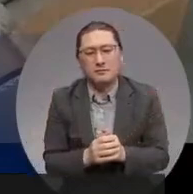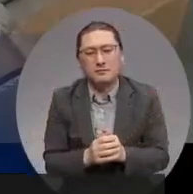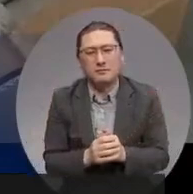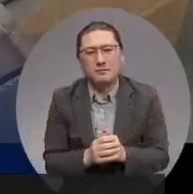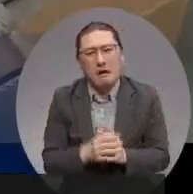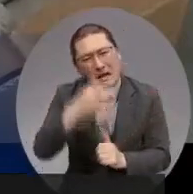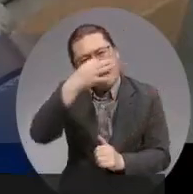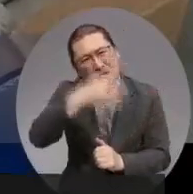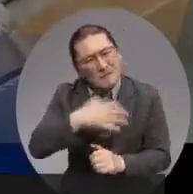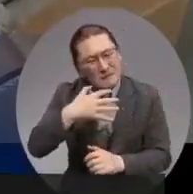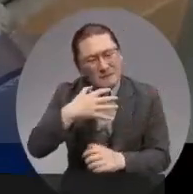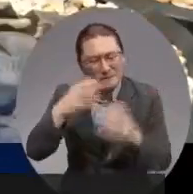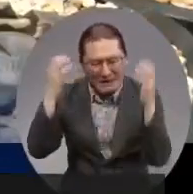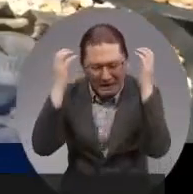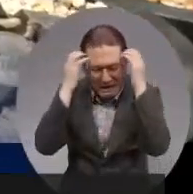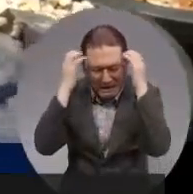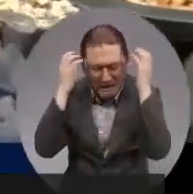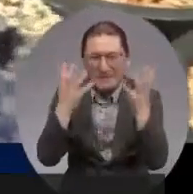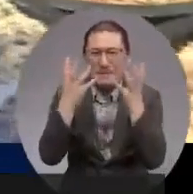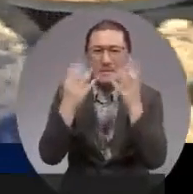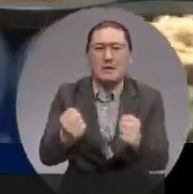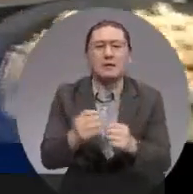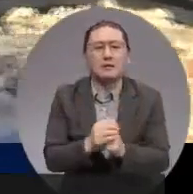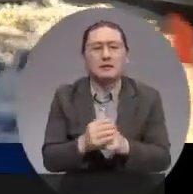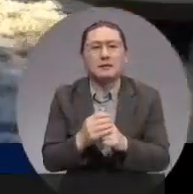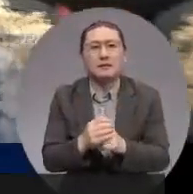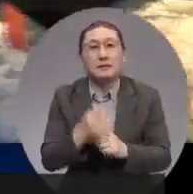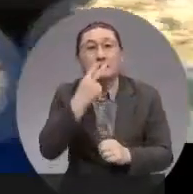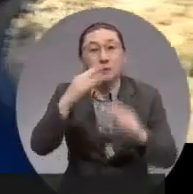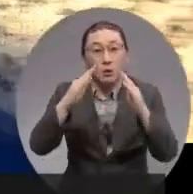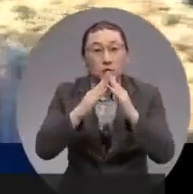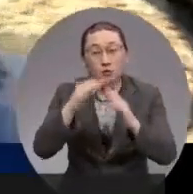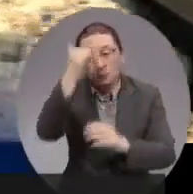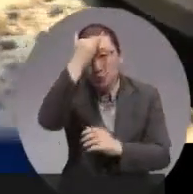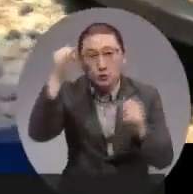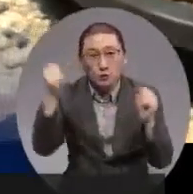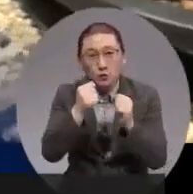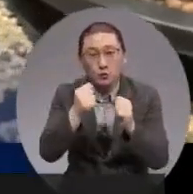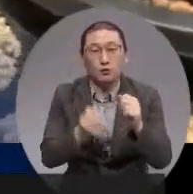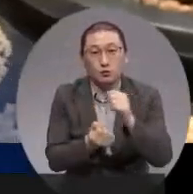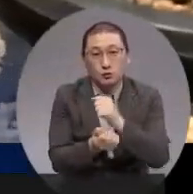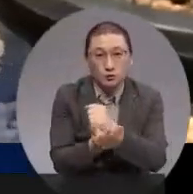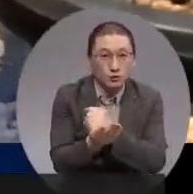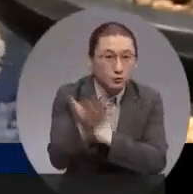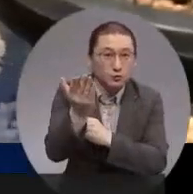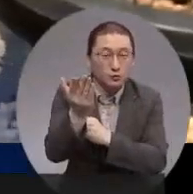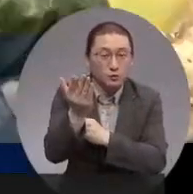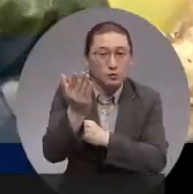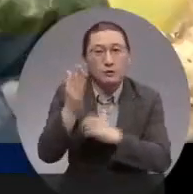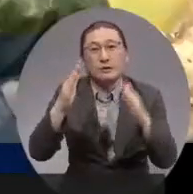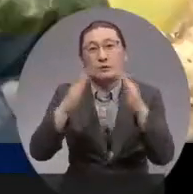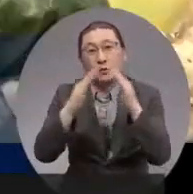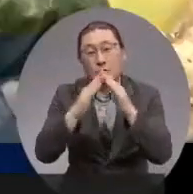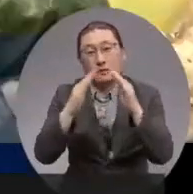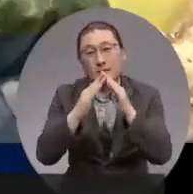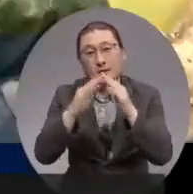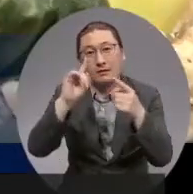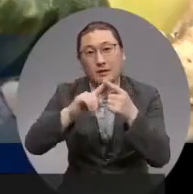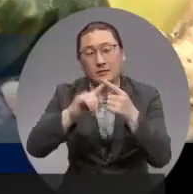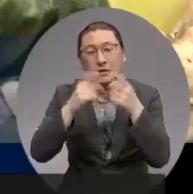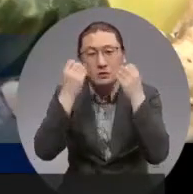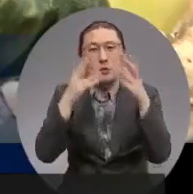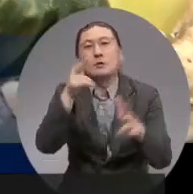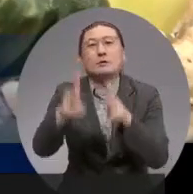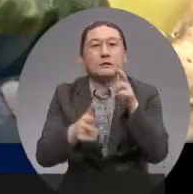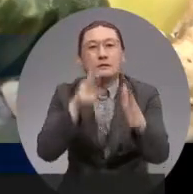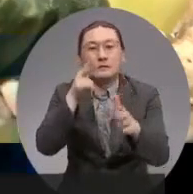어려움이 인상되고 있습니다 이에 따라서 음성군과 충청북도에서는 수출하는 농가들에게 보탬이 될 수 있도록 새로운 사업을